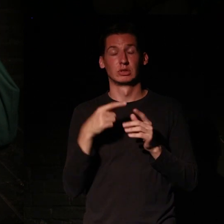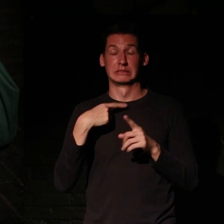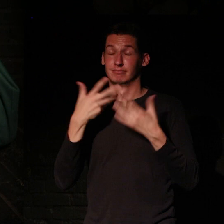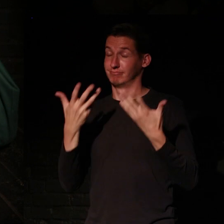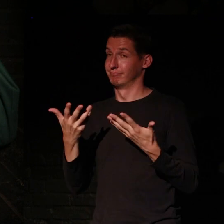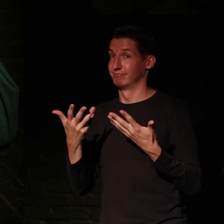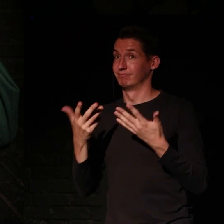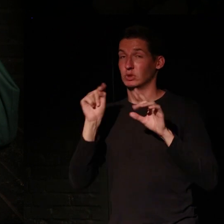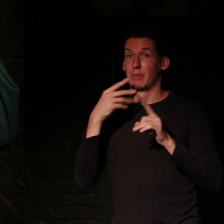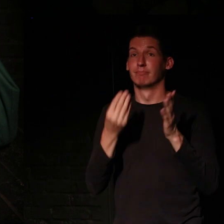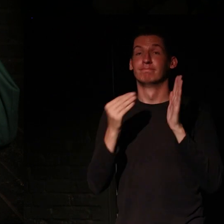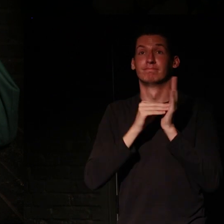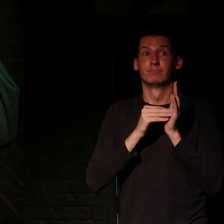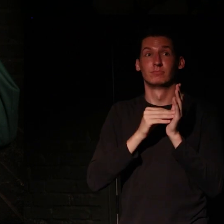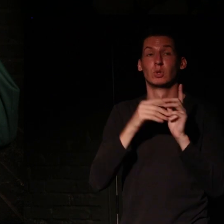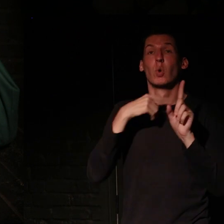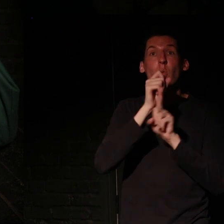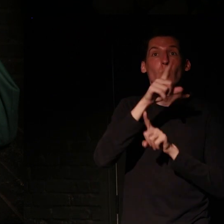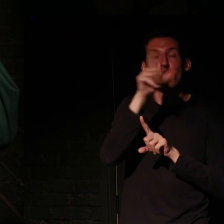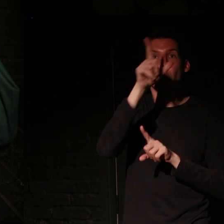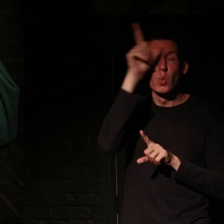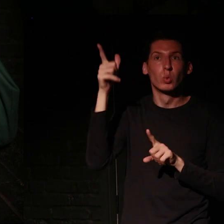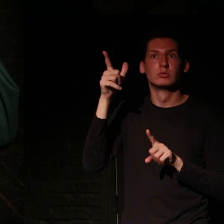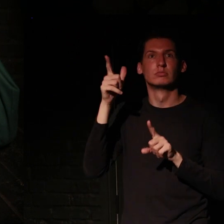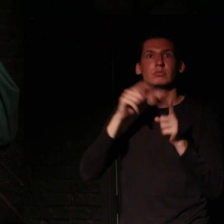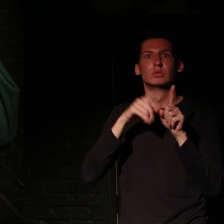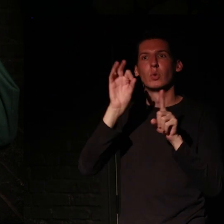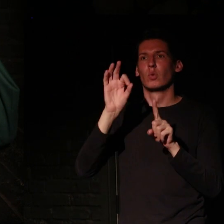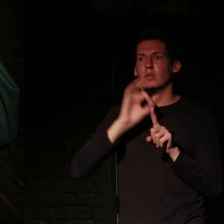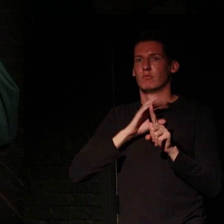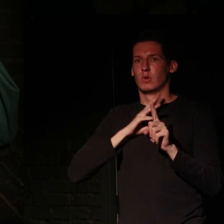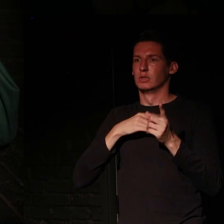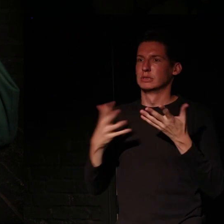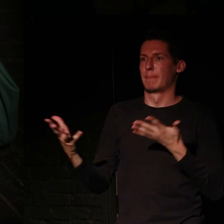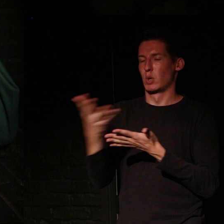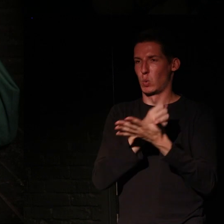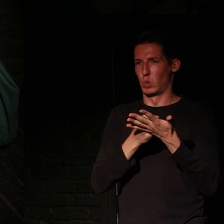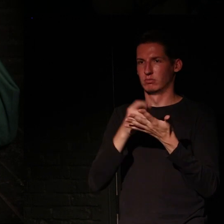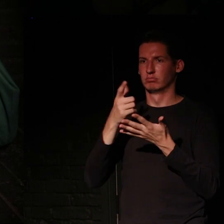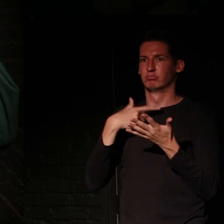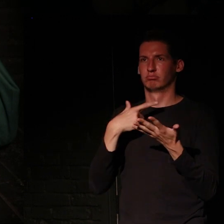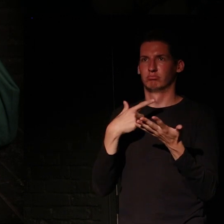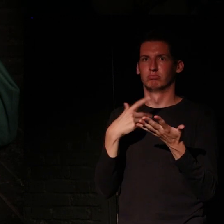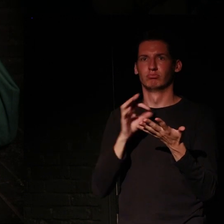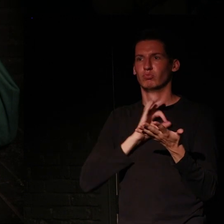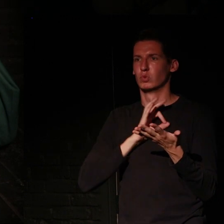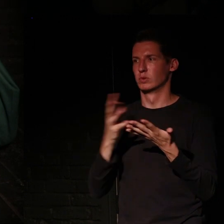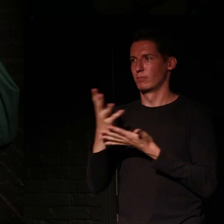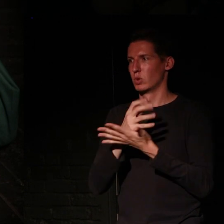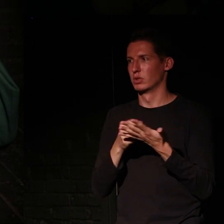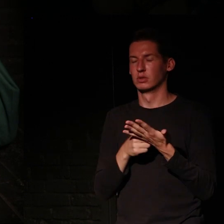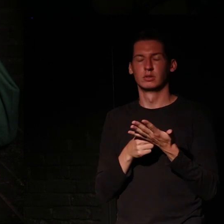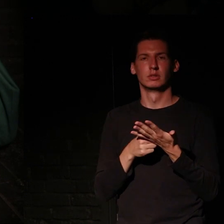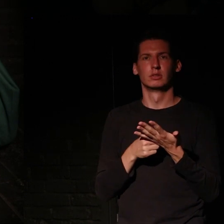by powiedzieć, że są Żydzie, którzy też mają swój zbiór pism. Tak, są Żydzi, którzy mają też swój zbiór